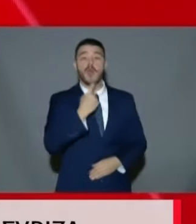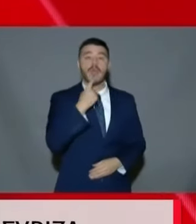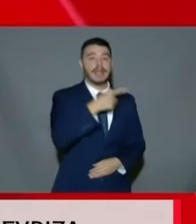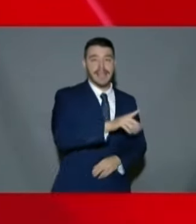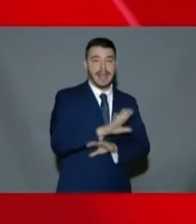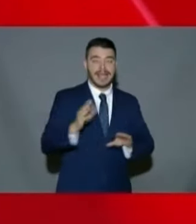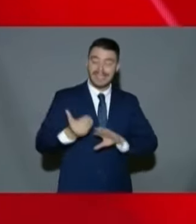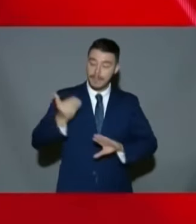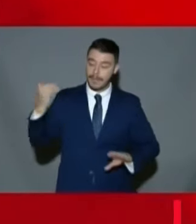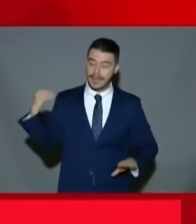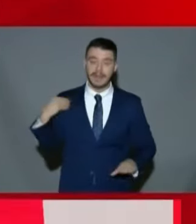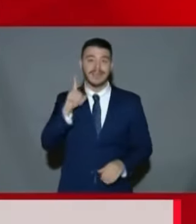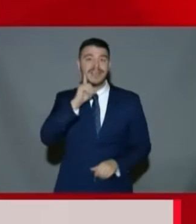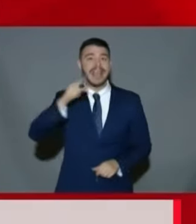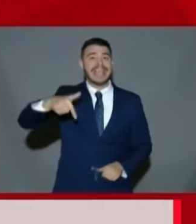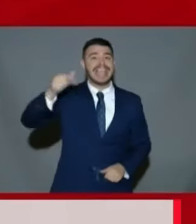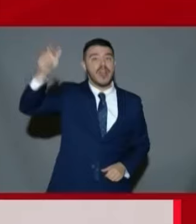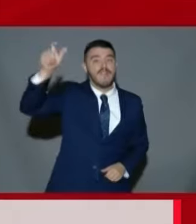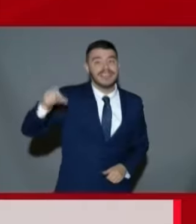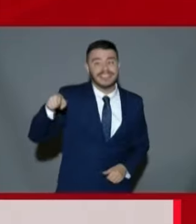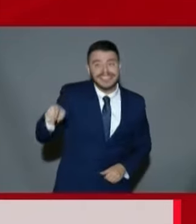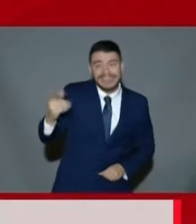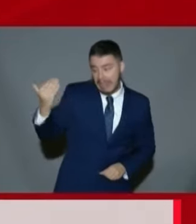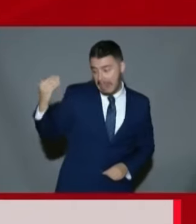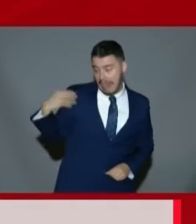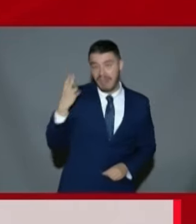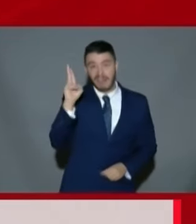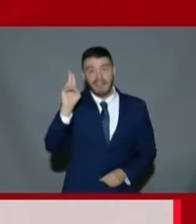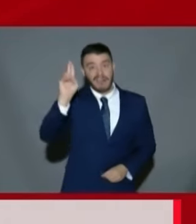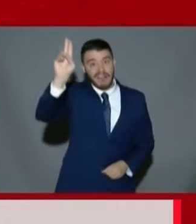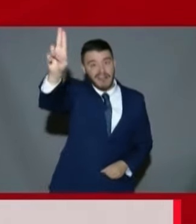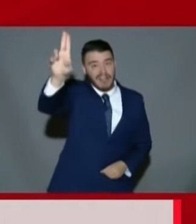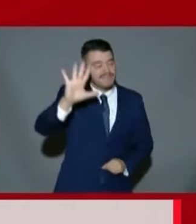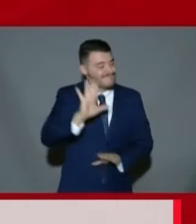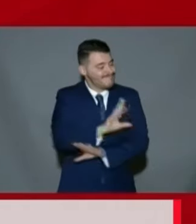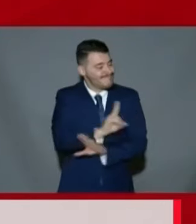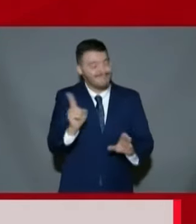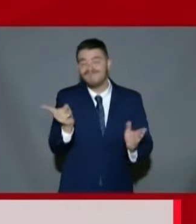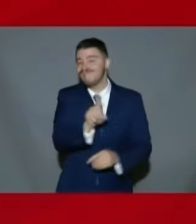ότι η Όλγα δεν έπρεπε να εκφράσει τώρα αυτή την ιδιοκτησιακή λογική